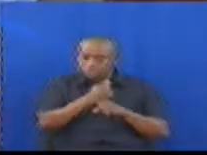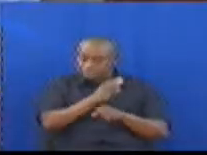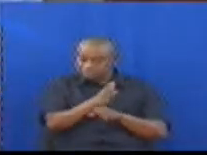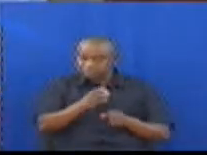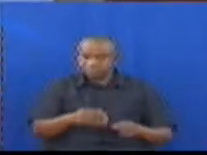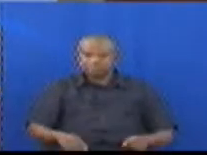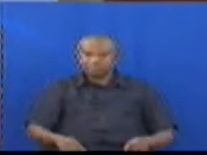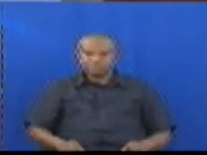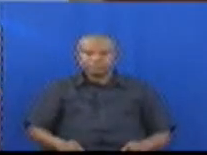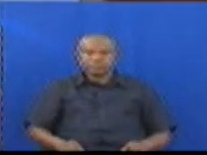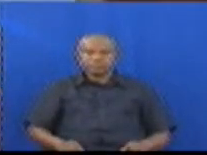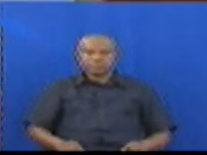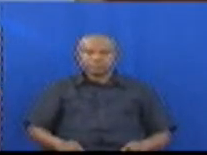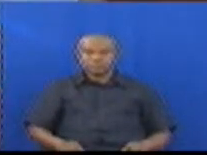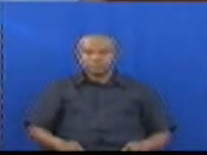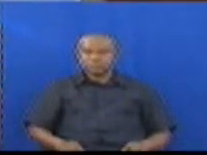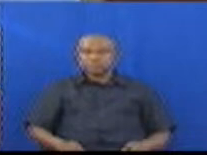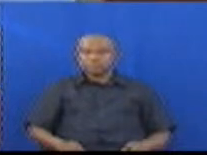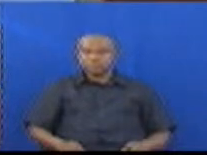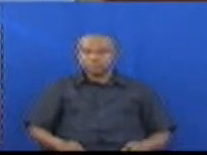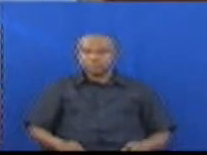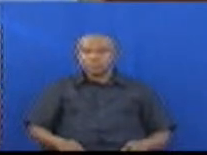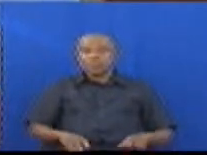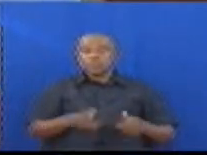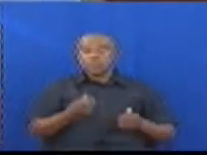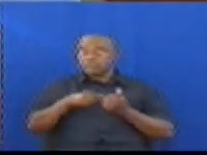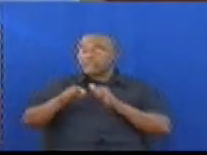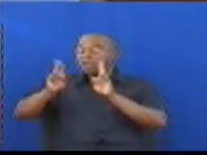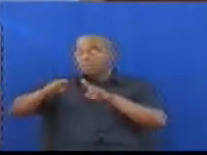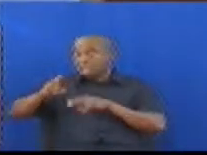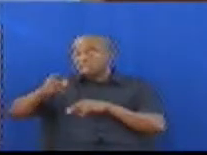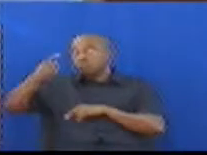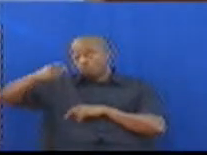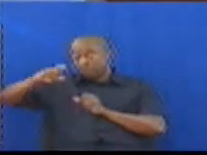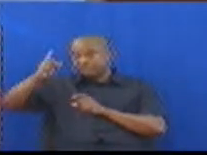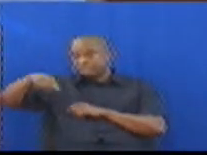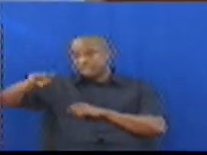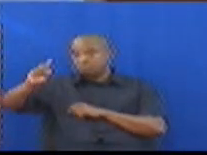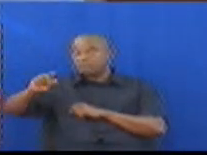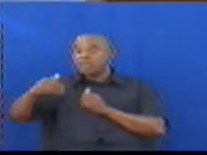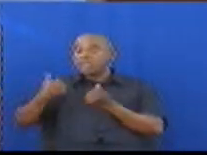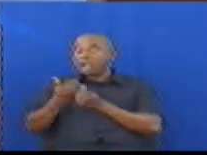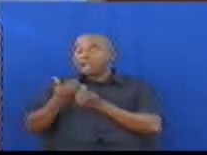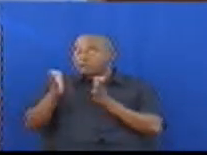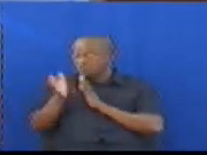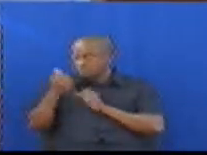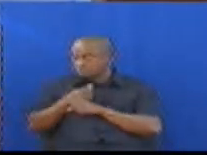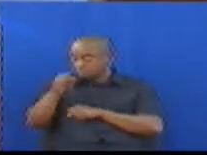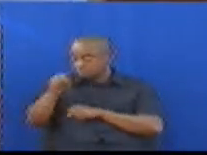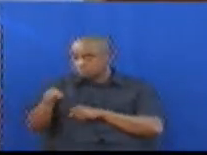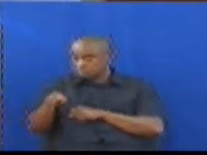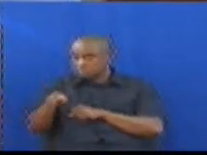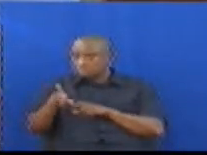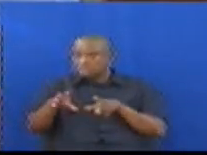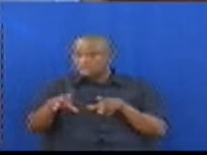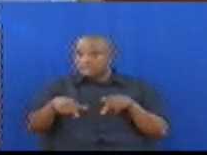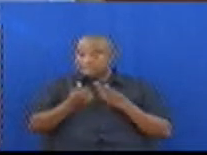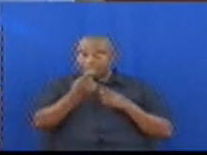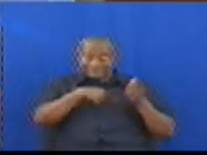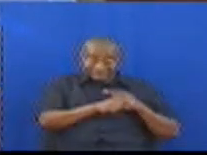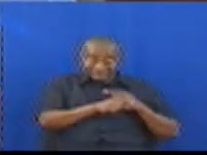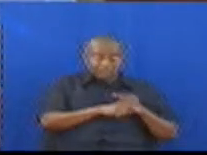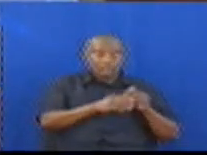gani? Huku kwa mahakimu unaweza ukasema it's okay, hawana nafasi ya kufanya vitu hivyo. Lakini kwa state